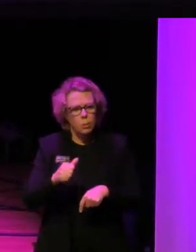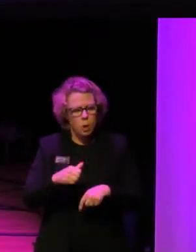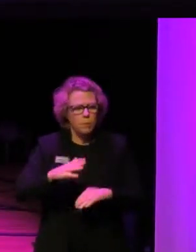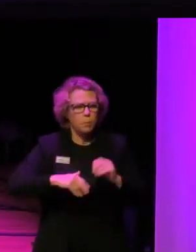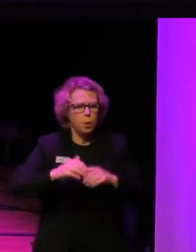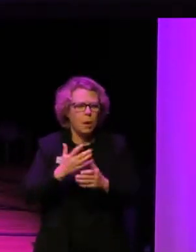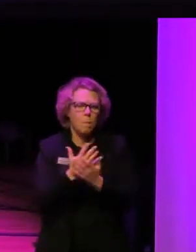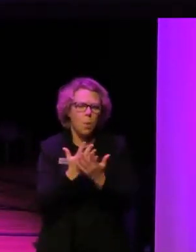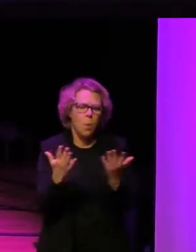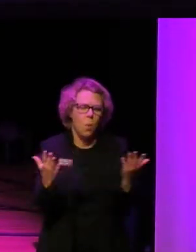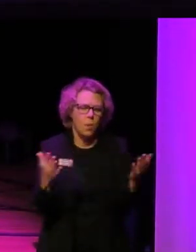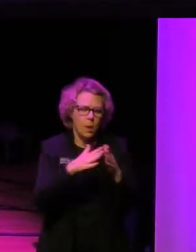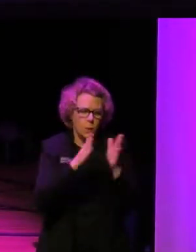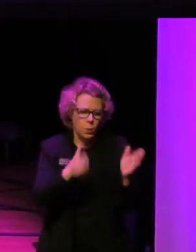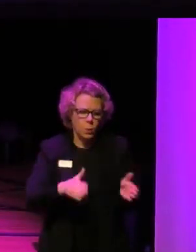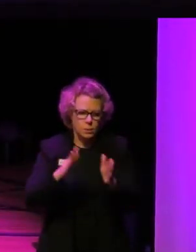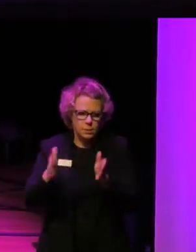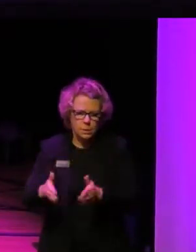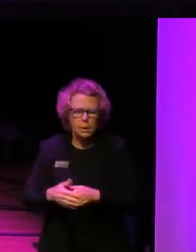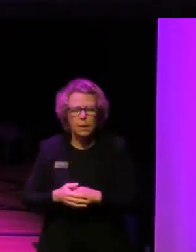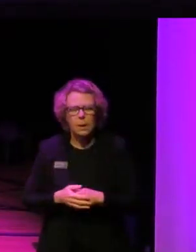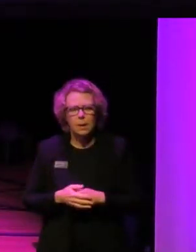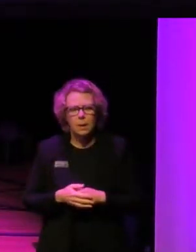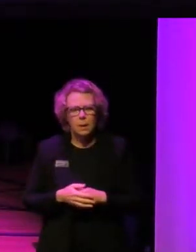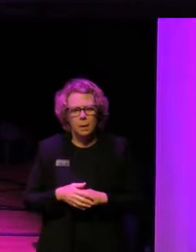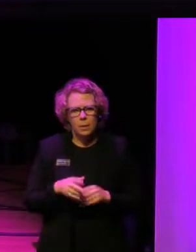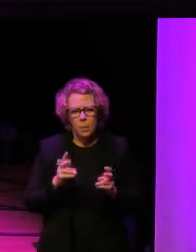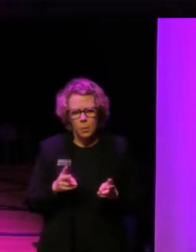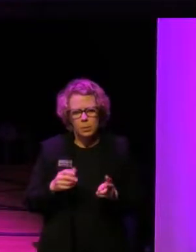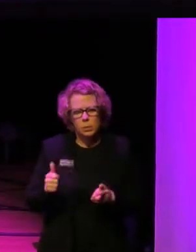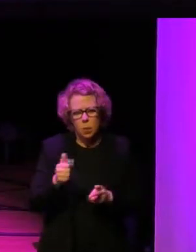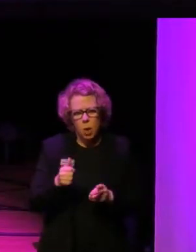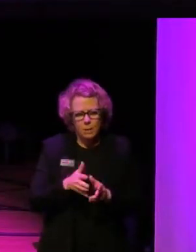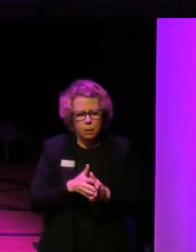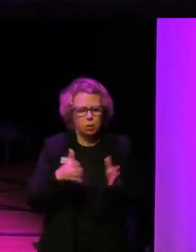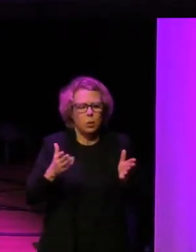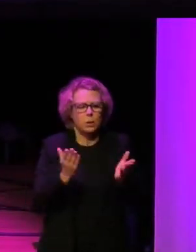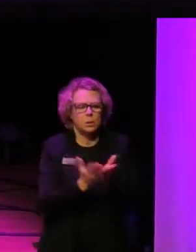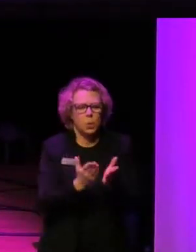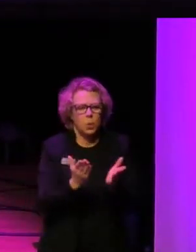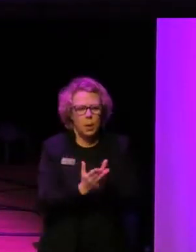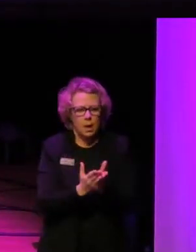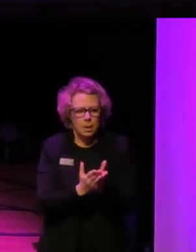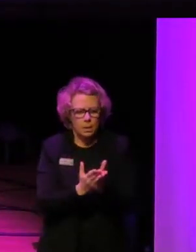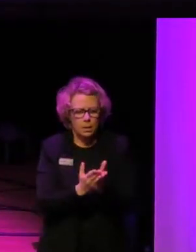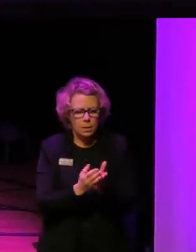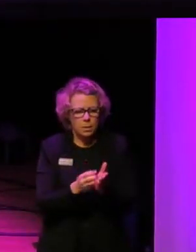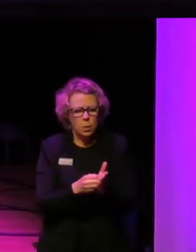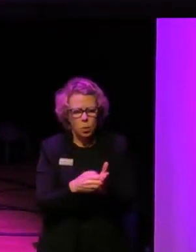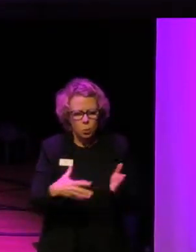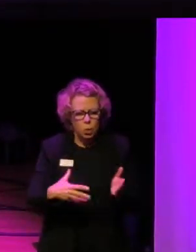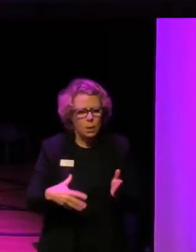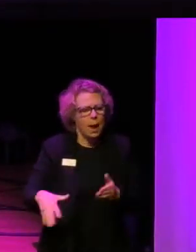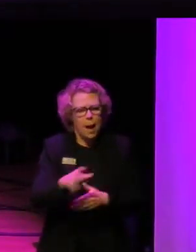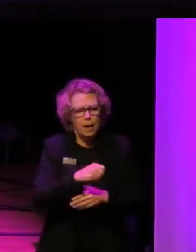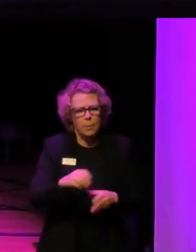hus. De behöver också större skolor, för att alla måste lära sig